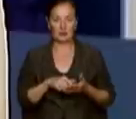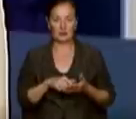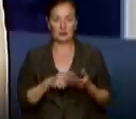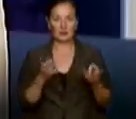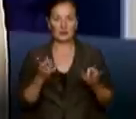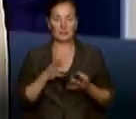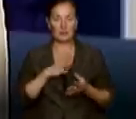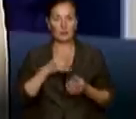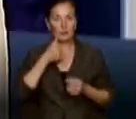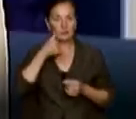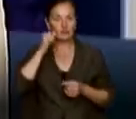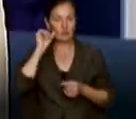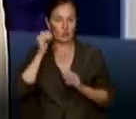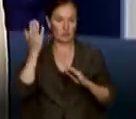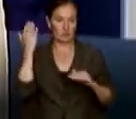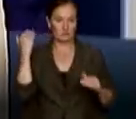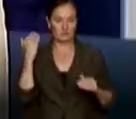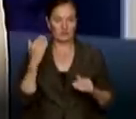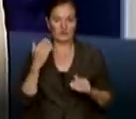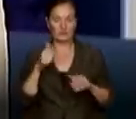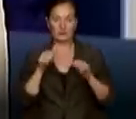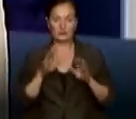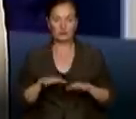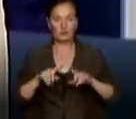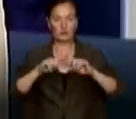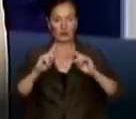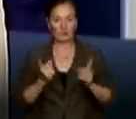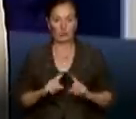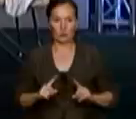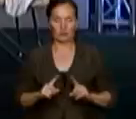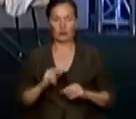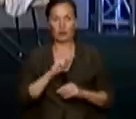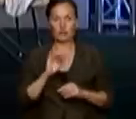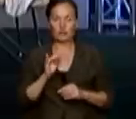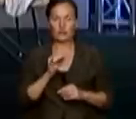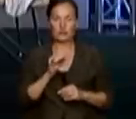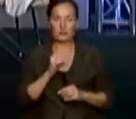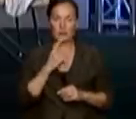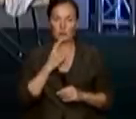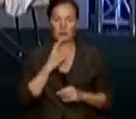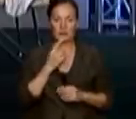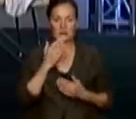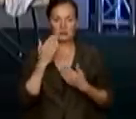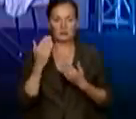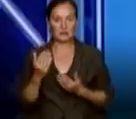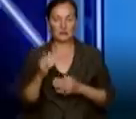було вирішувати терміново. Що робити? Чи пробували ви звертатися кудись із цим